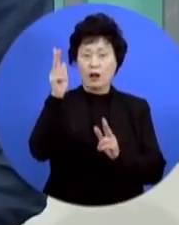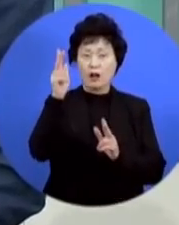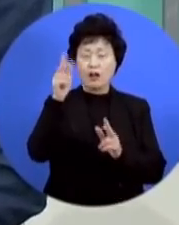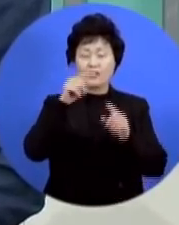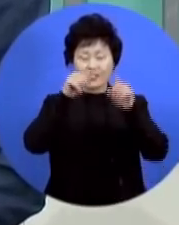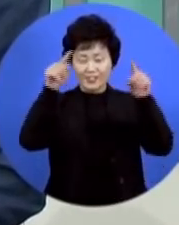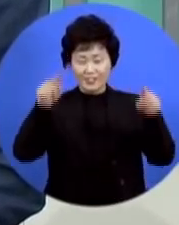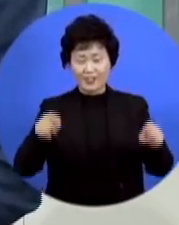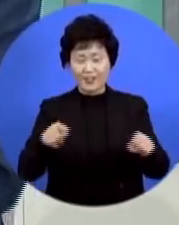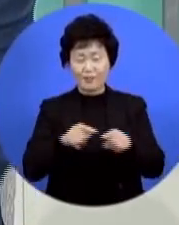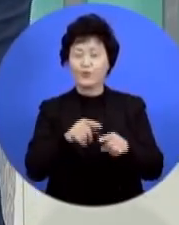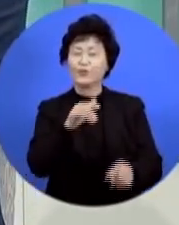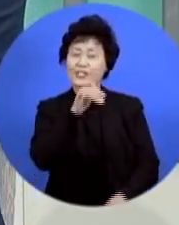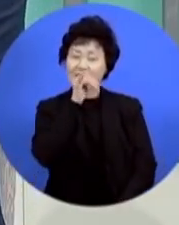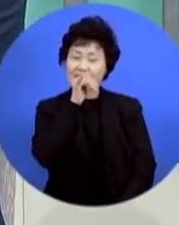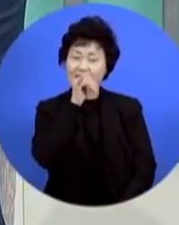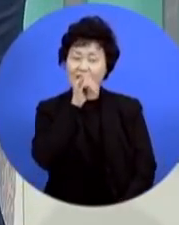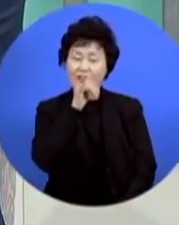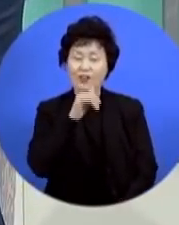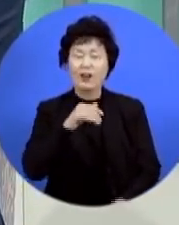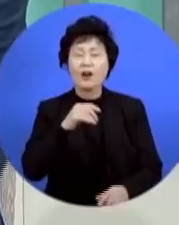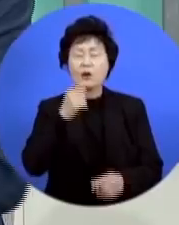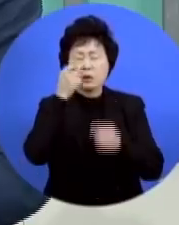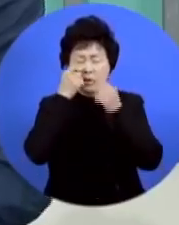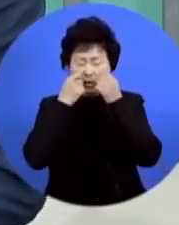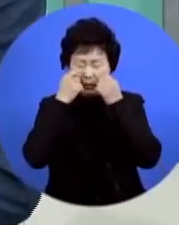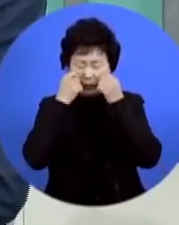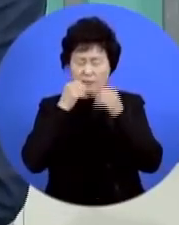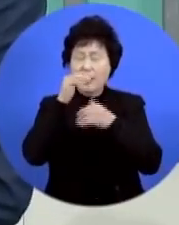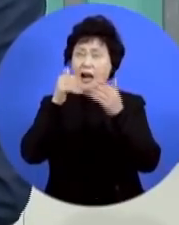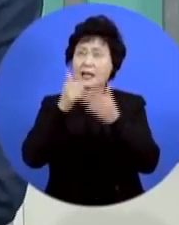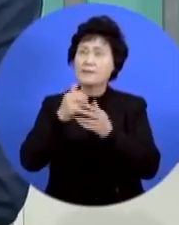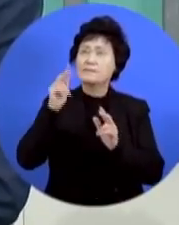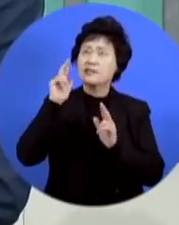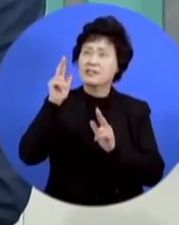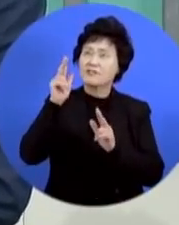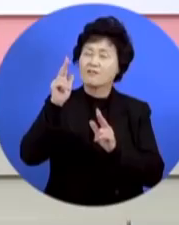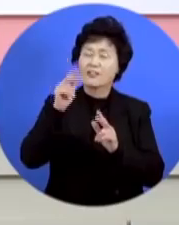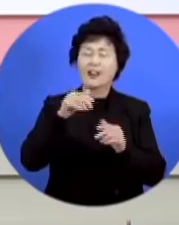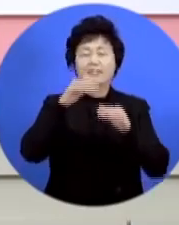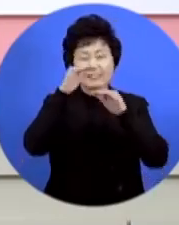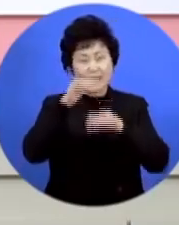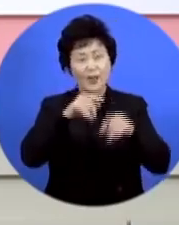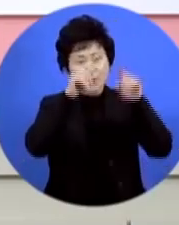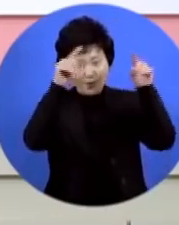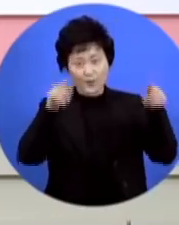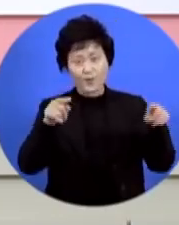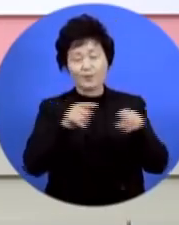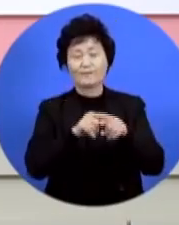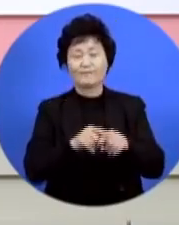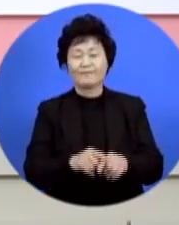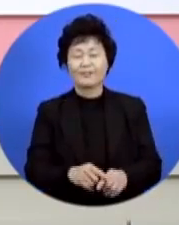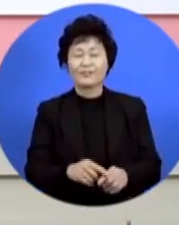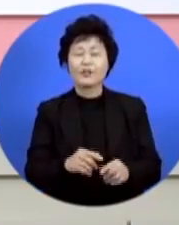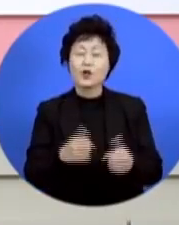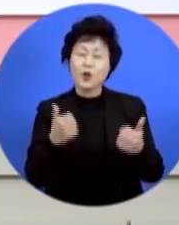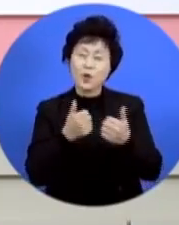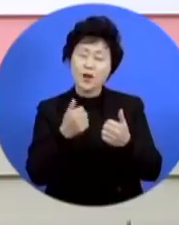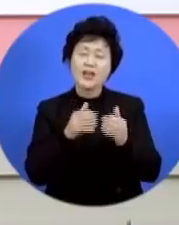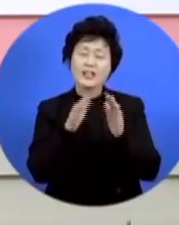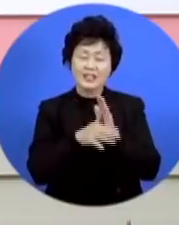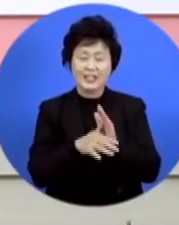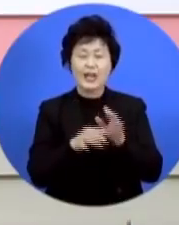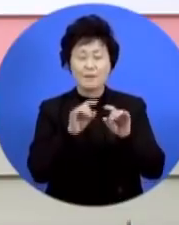붙여놓으셨어요. 예. 그 이후에. 예. 이게 이제 울면서 하나님께 서운한 거예요. 예, 그 첫 중에 하나죠. 그래서 제가 그거 이제 매주 교육자 회의 때마다 우리 목사들이